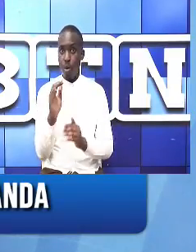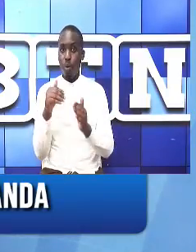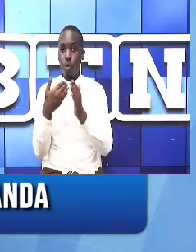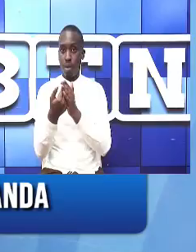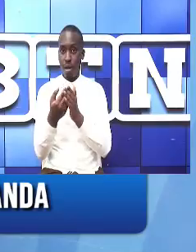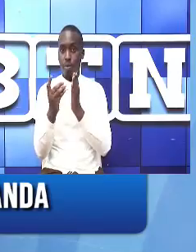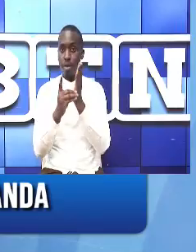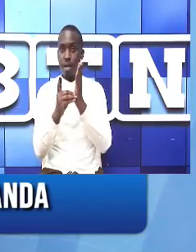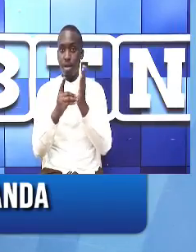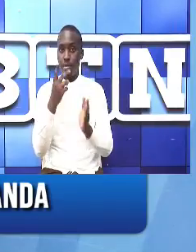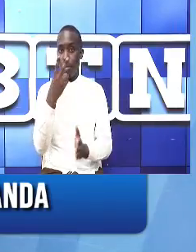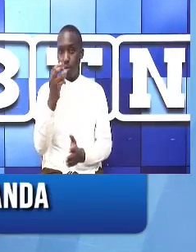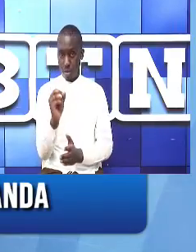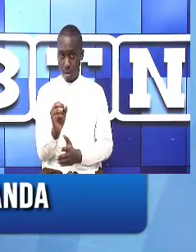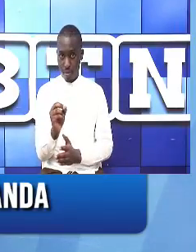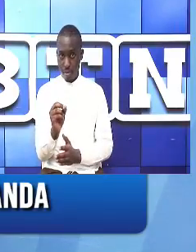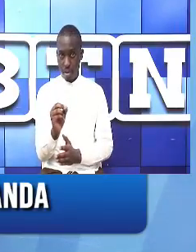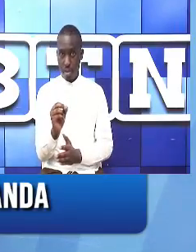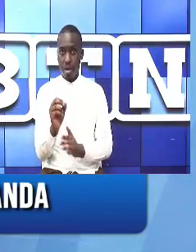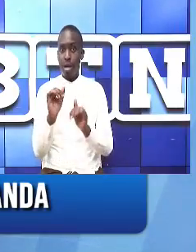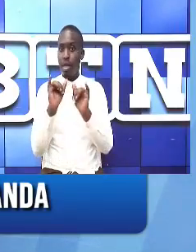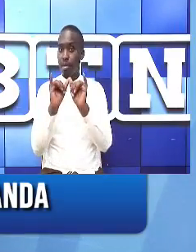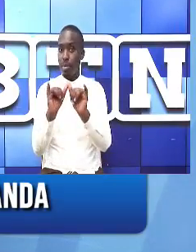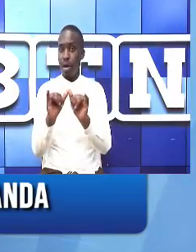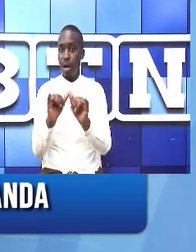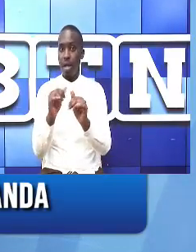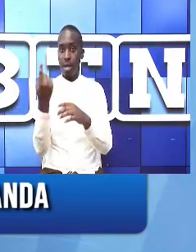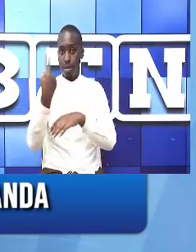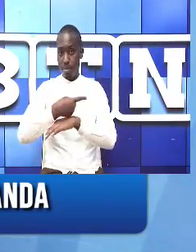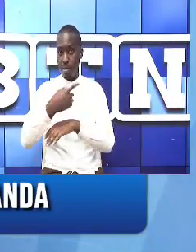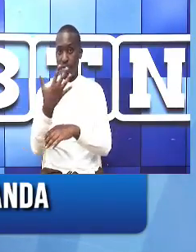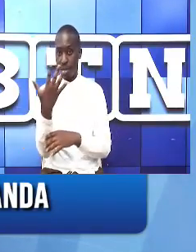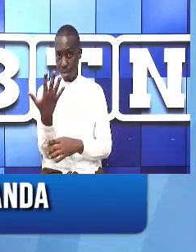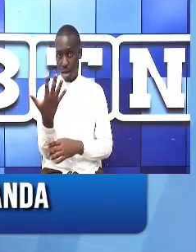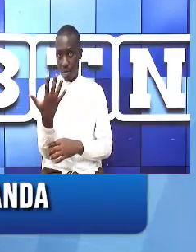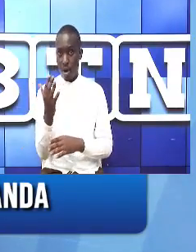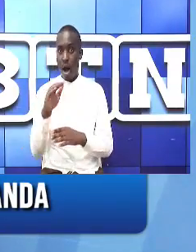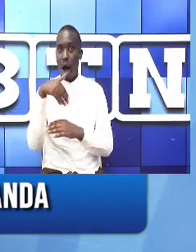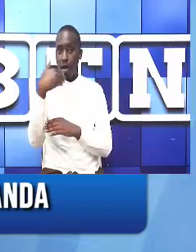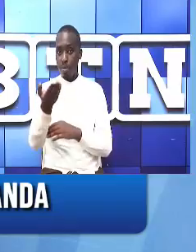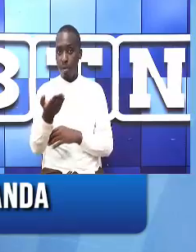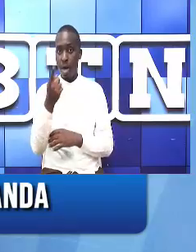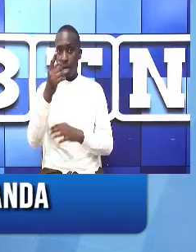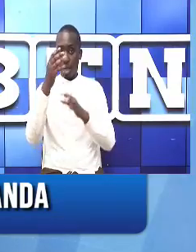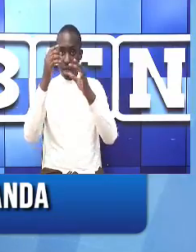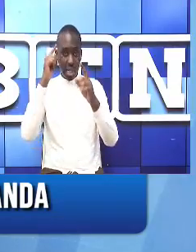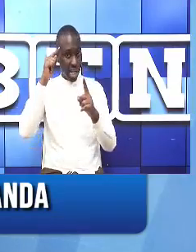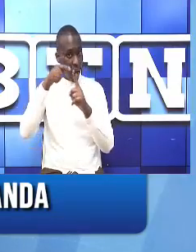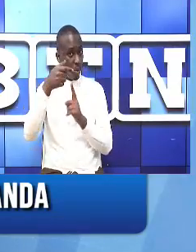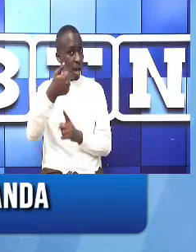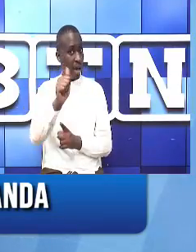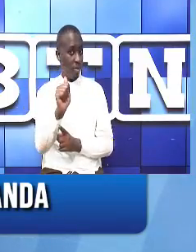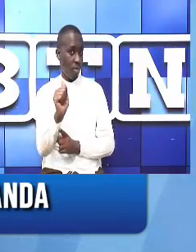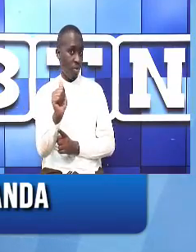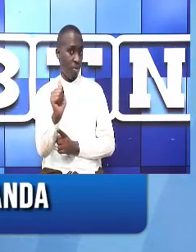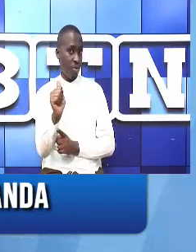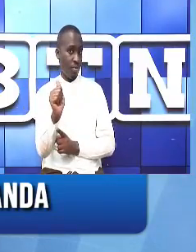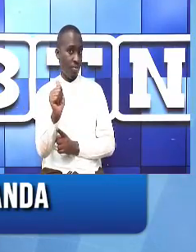tariki 20 kimara hafi iminsi 5 hanyuma rero icyo kigamije